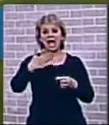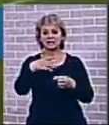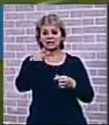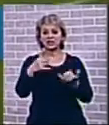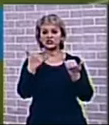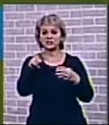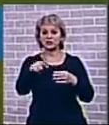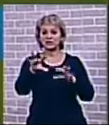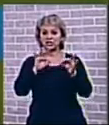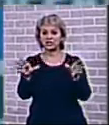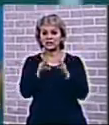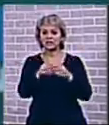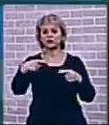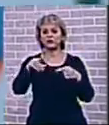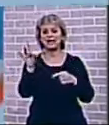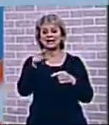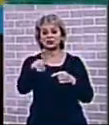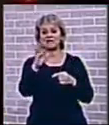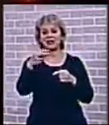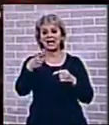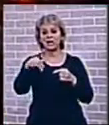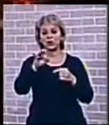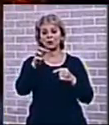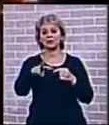Астрахани. Сегодня жребий свел футбольный Ростов с Волгарем.